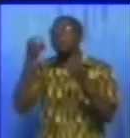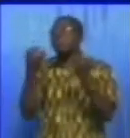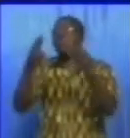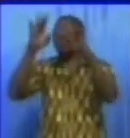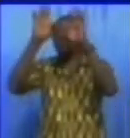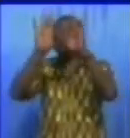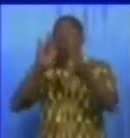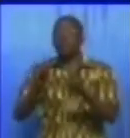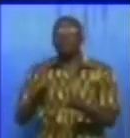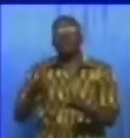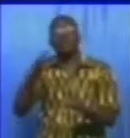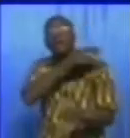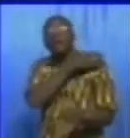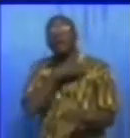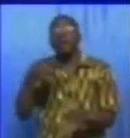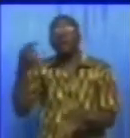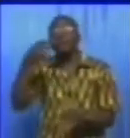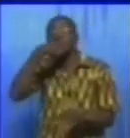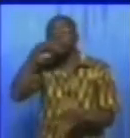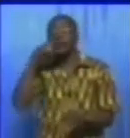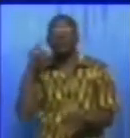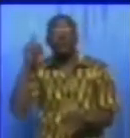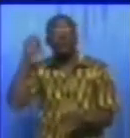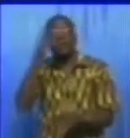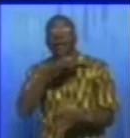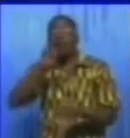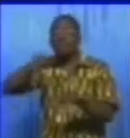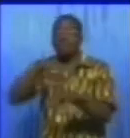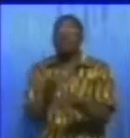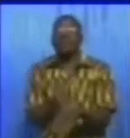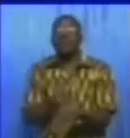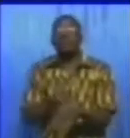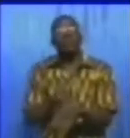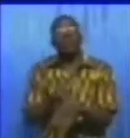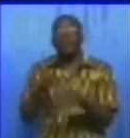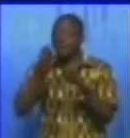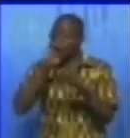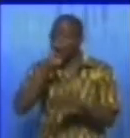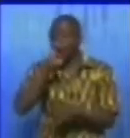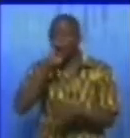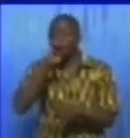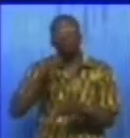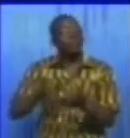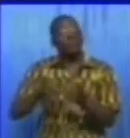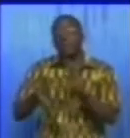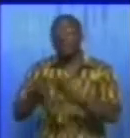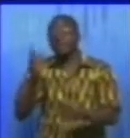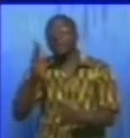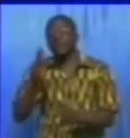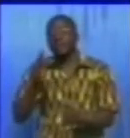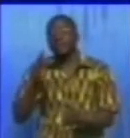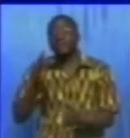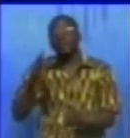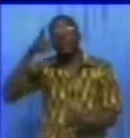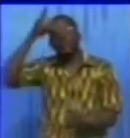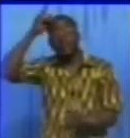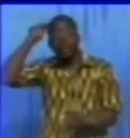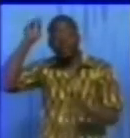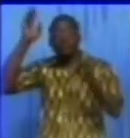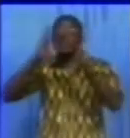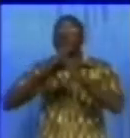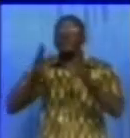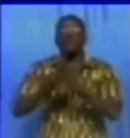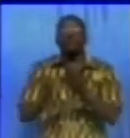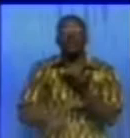en Guinée et au Mali. Et donc, les eaux ne pouvaient pas se déverser. Dori est une ville